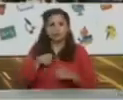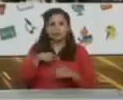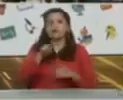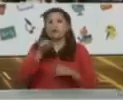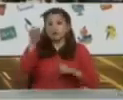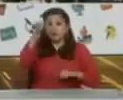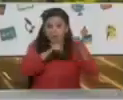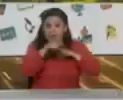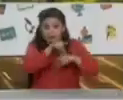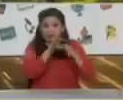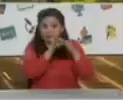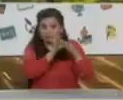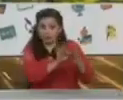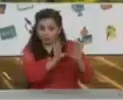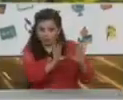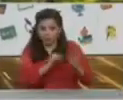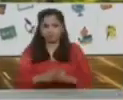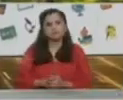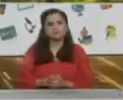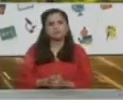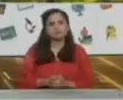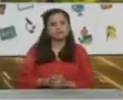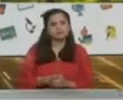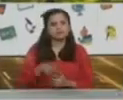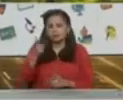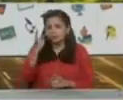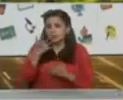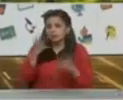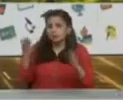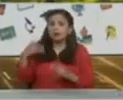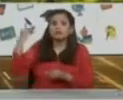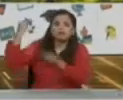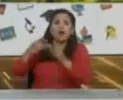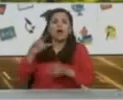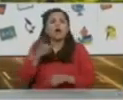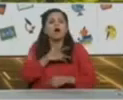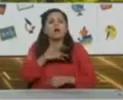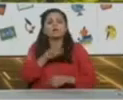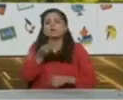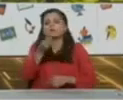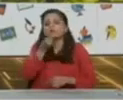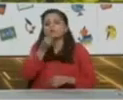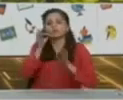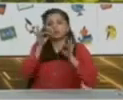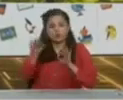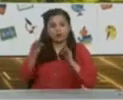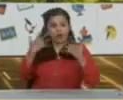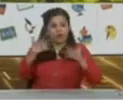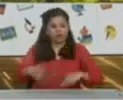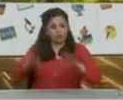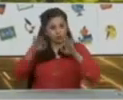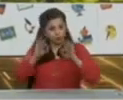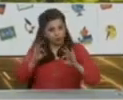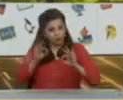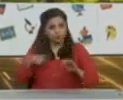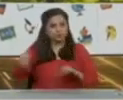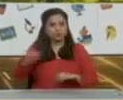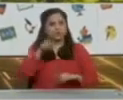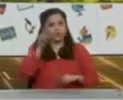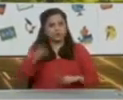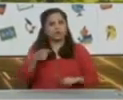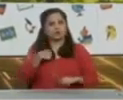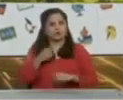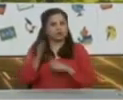मनोवैज्ञानिक रूप से उनके प्रति हम सहज रूप से गौरव का भाव पैदा